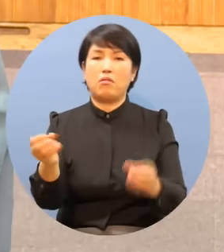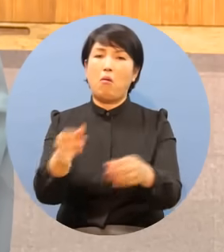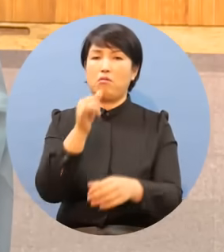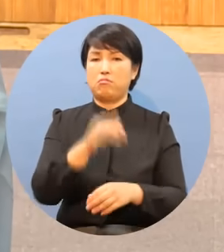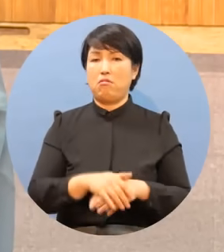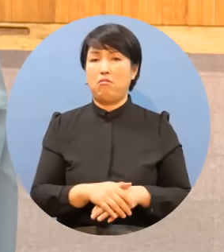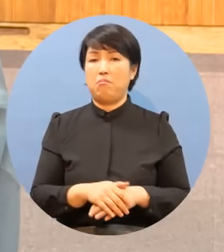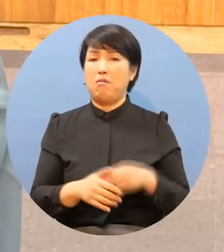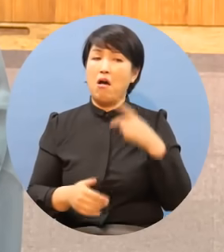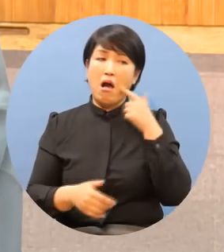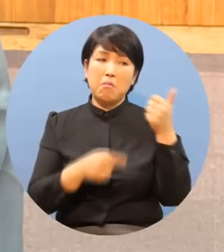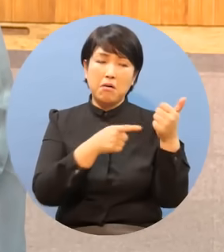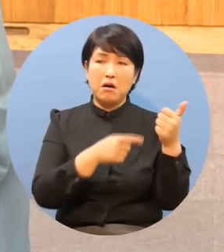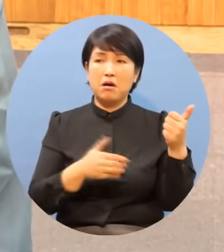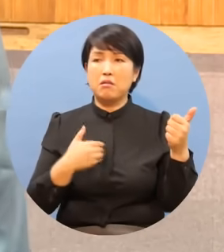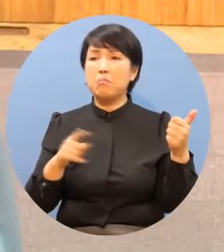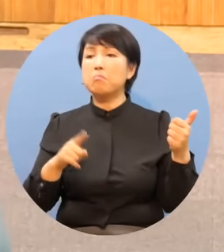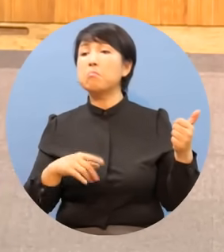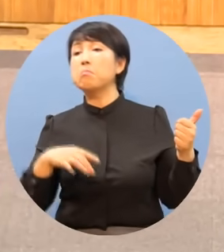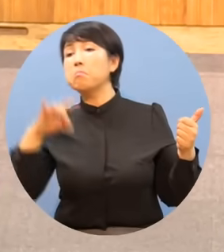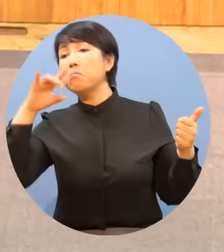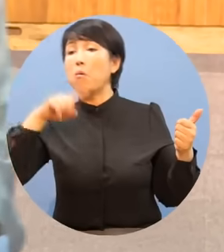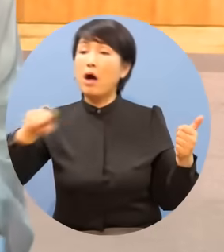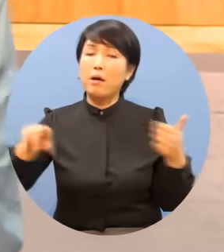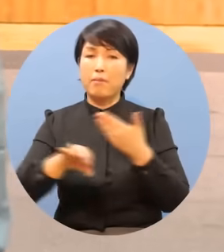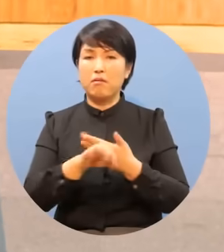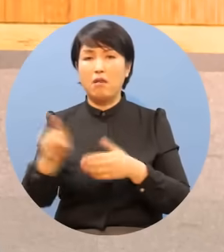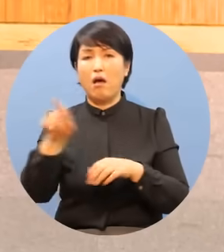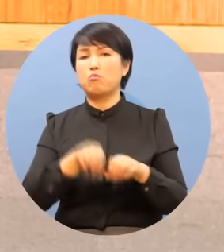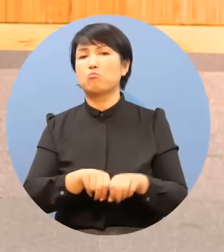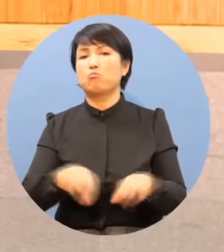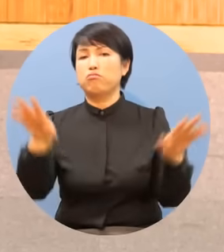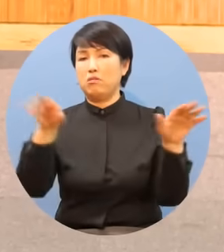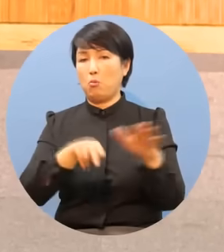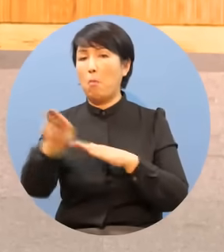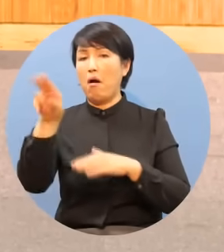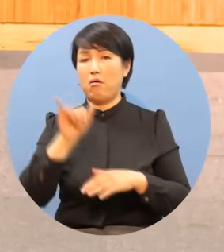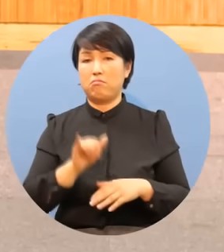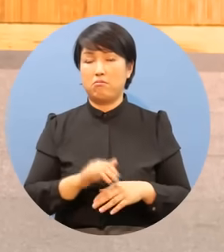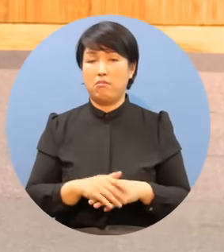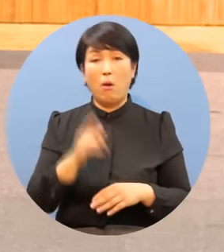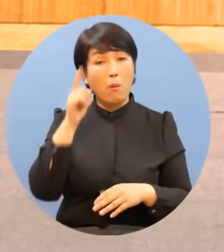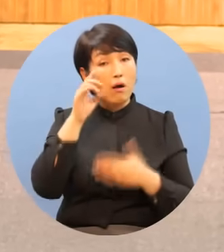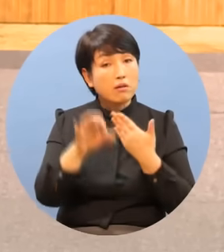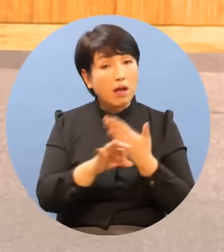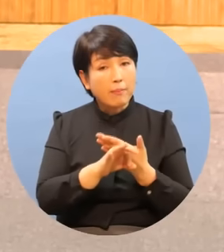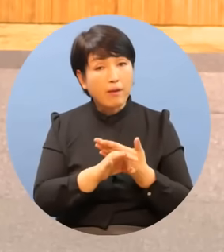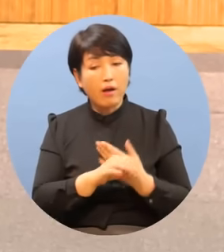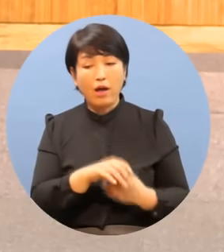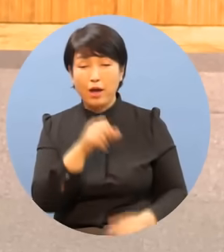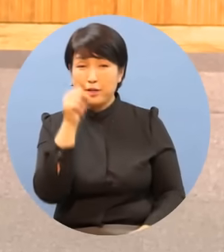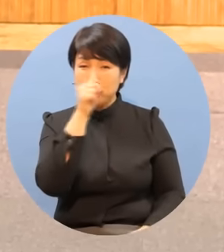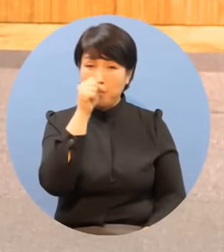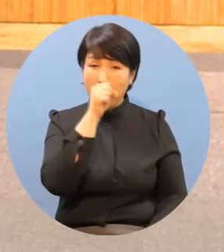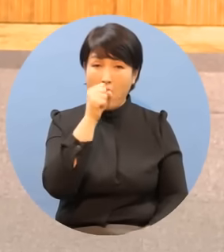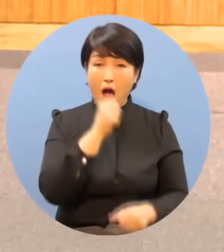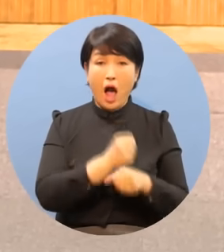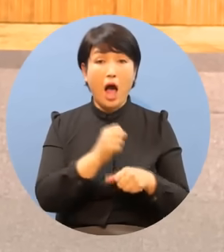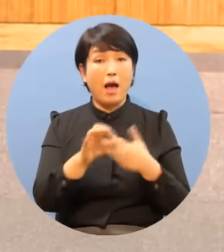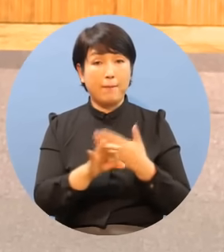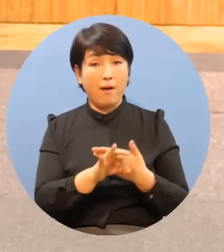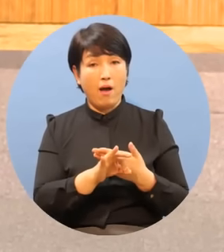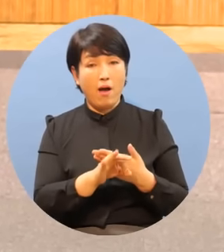놀아요. 그래 아버지가 자기도 끼려고 그래요. 오면 또 다 도망가 버려요. 왜냐하면 좋아해야